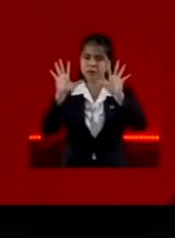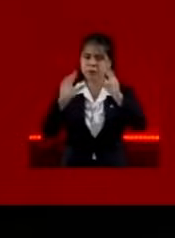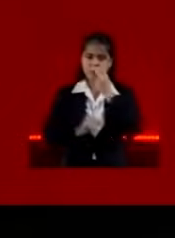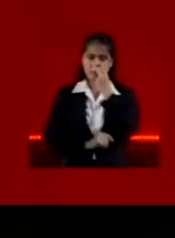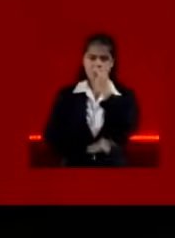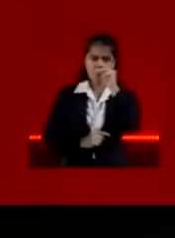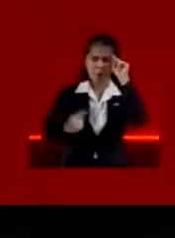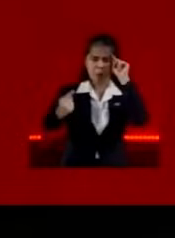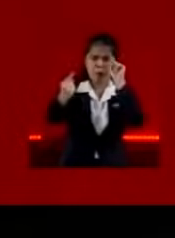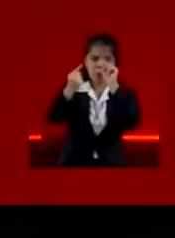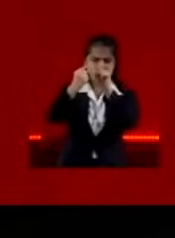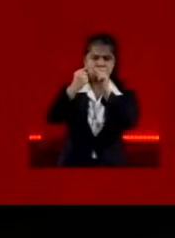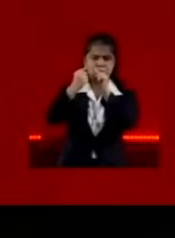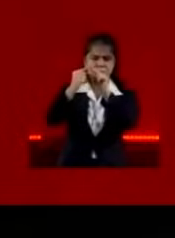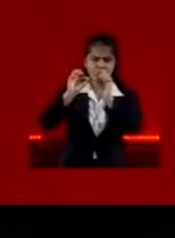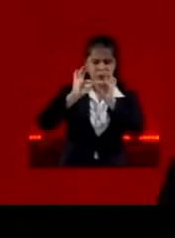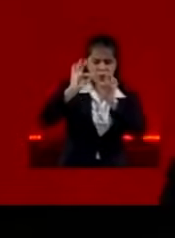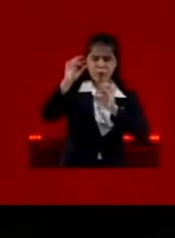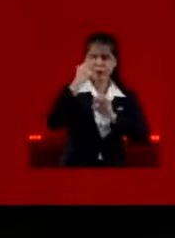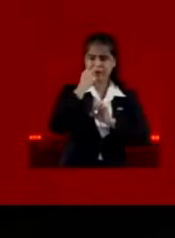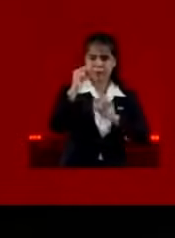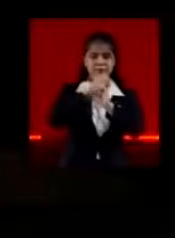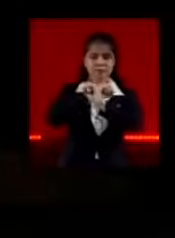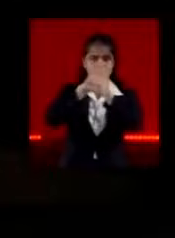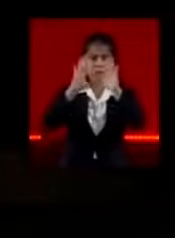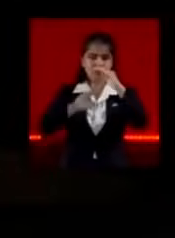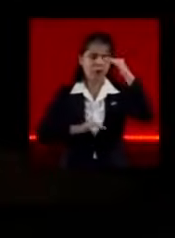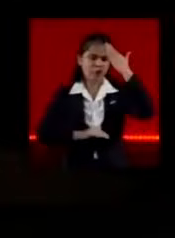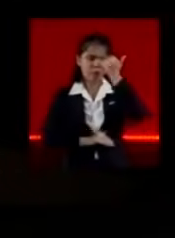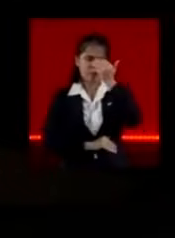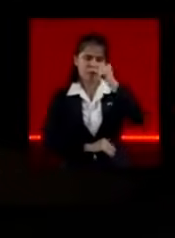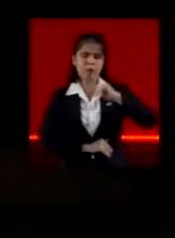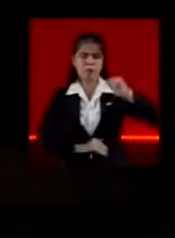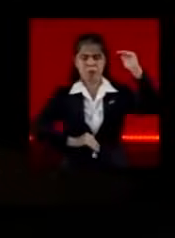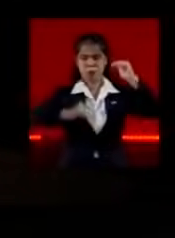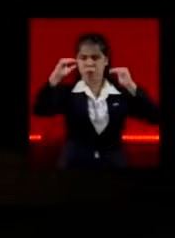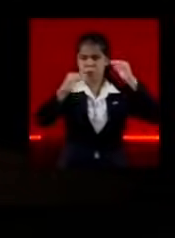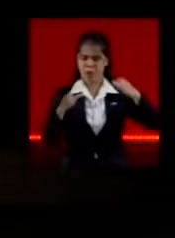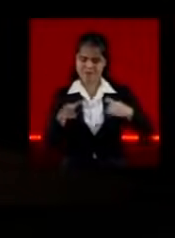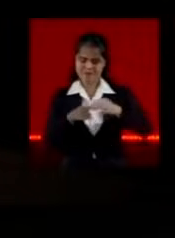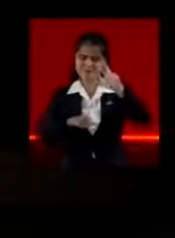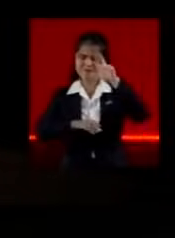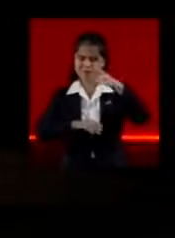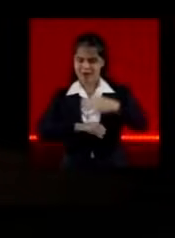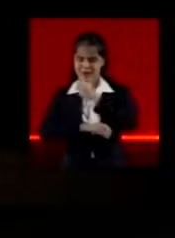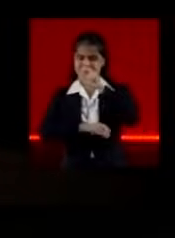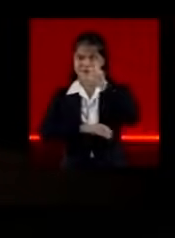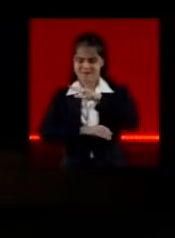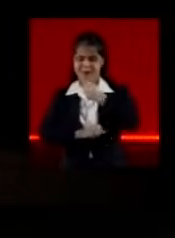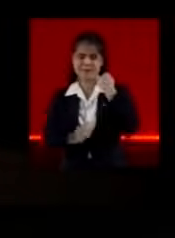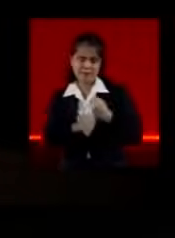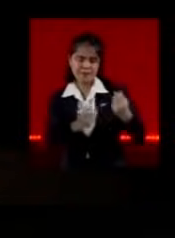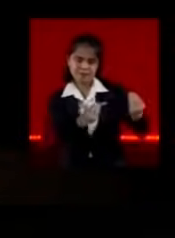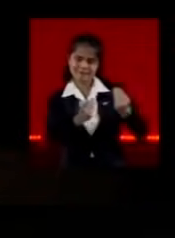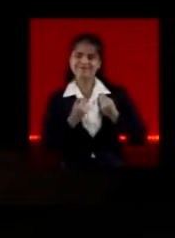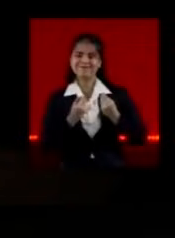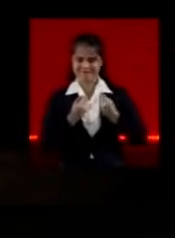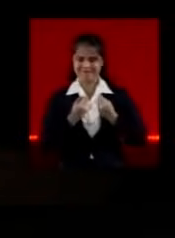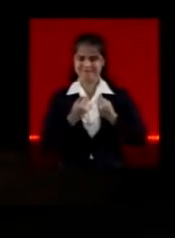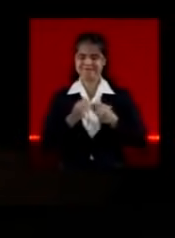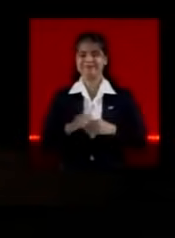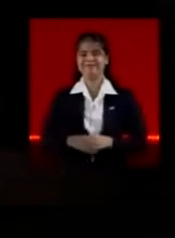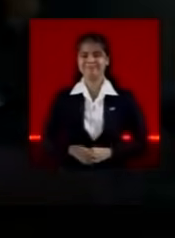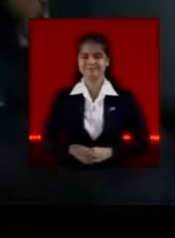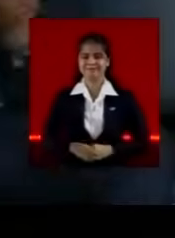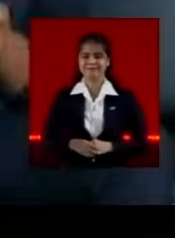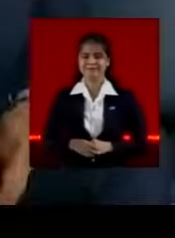คุณอนุทินพวกนี้ไม่ต้องพูดถึงเลยนะครับฝั่งรวมไทยสร้างชาติเนี่ยอ้าวคุณพีรพันธ์สารีร้อยพักเป็นเลขาน